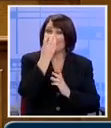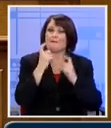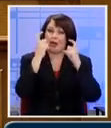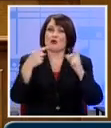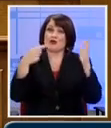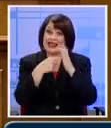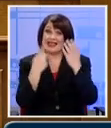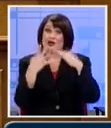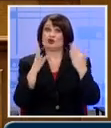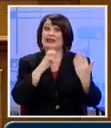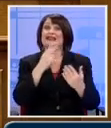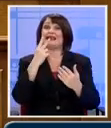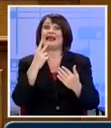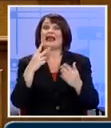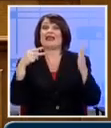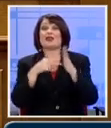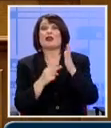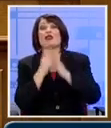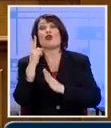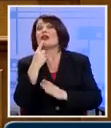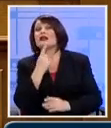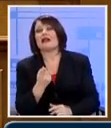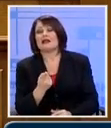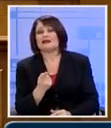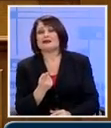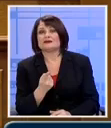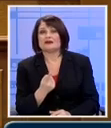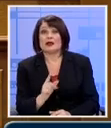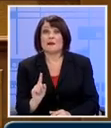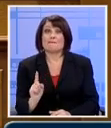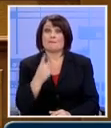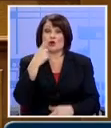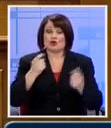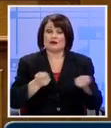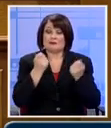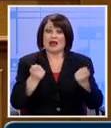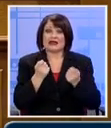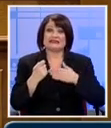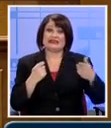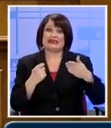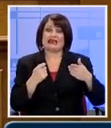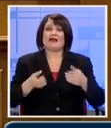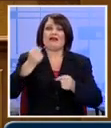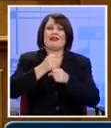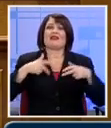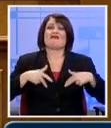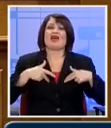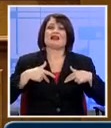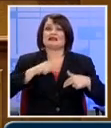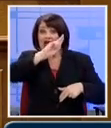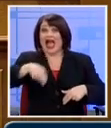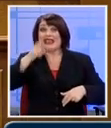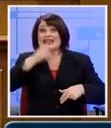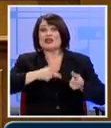του 92 λέγατε, του 2012 λέγατε, πρώτη πράξη της κυβέρνησης αριστεράς θα είναι η ακύρωση